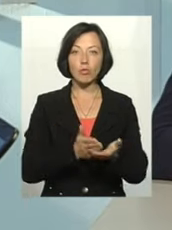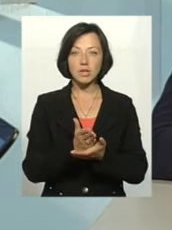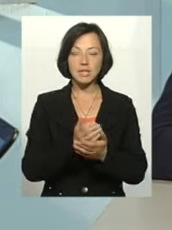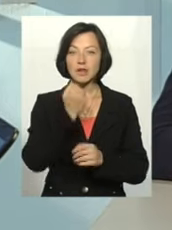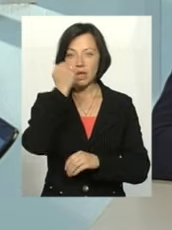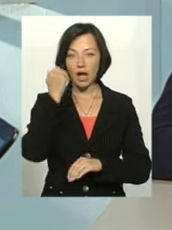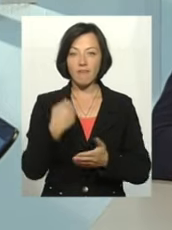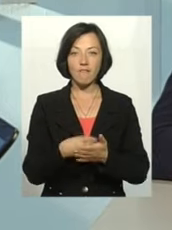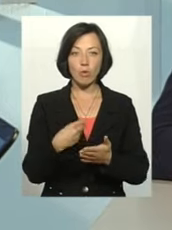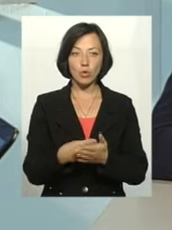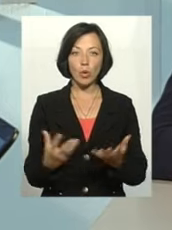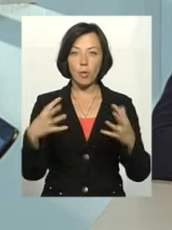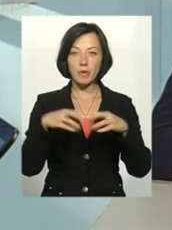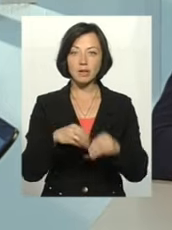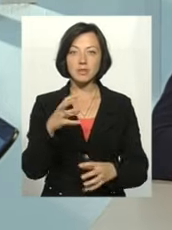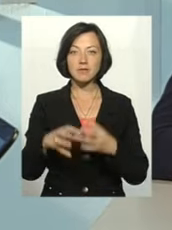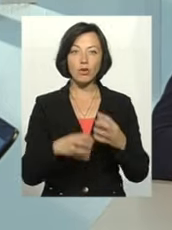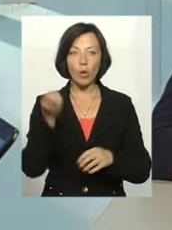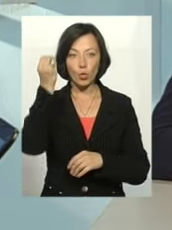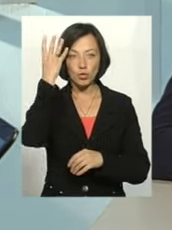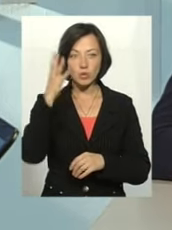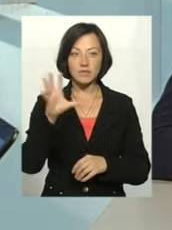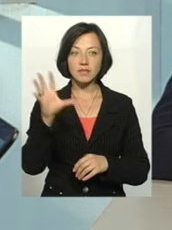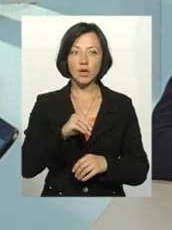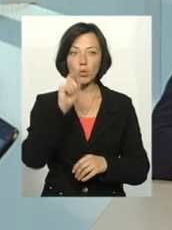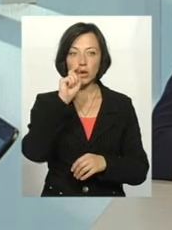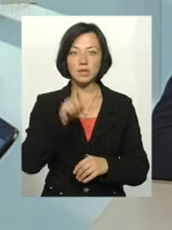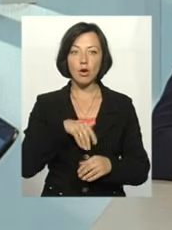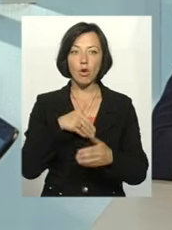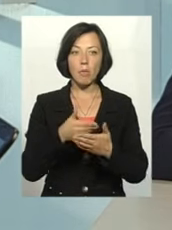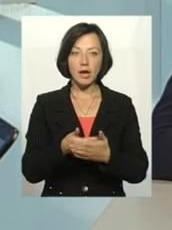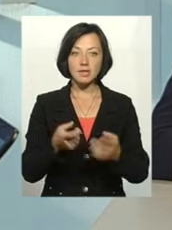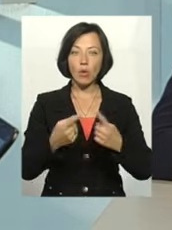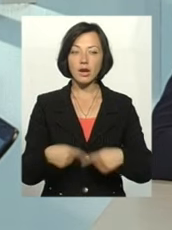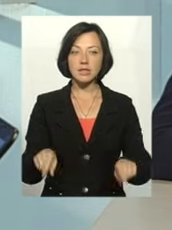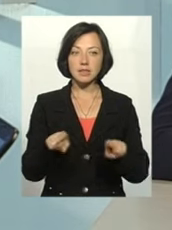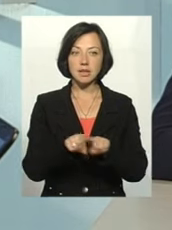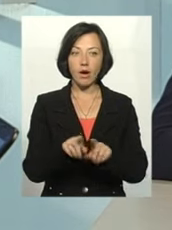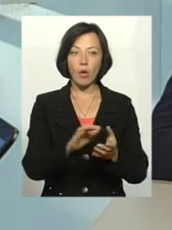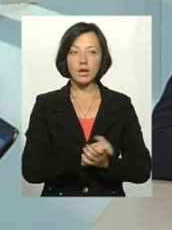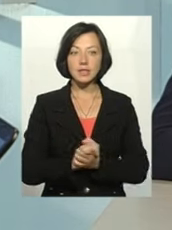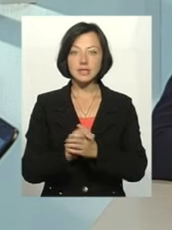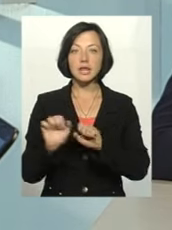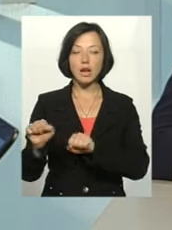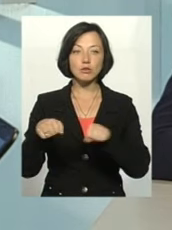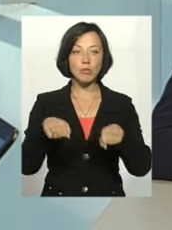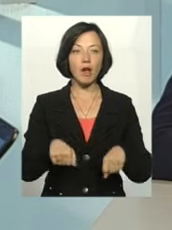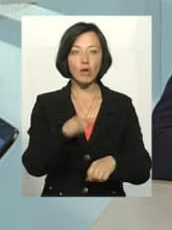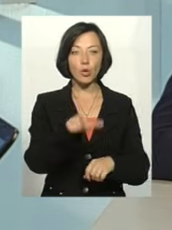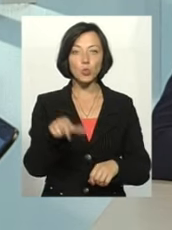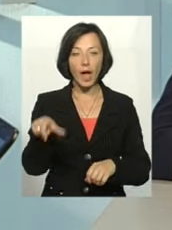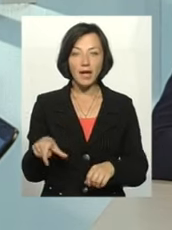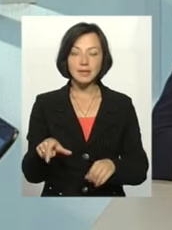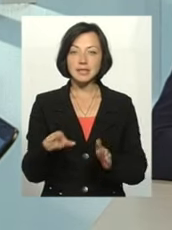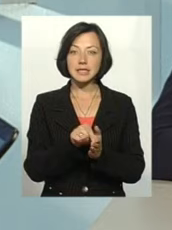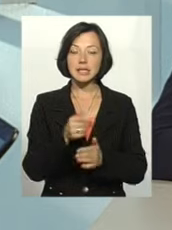фонду «Об'єднання світових культур», Всеукраїнській громадській організації «Коаліція захисту прав людей з